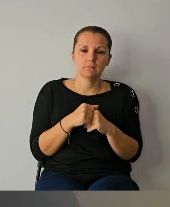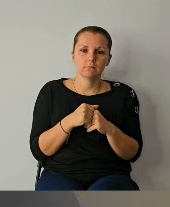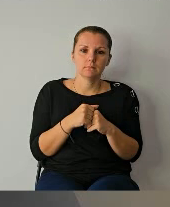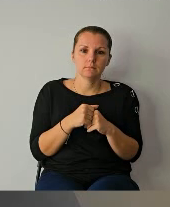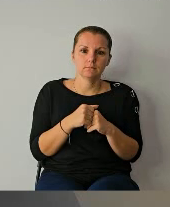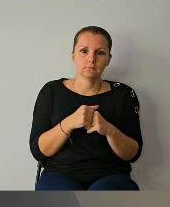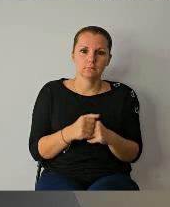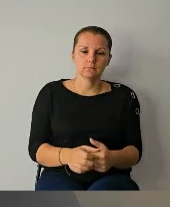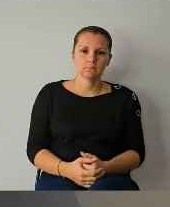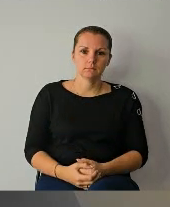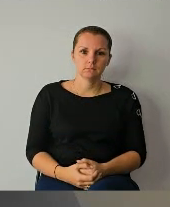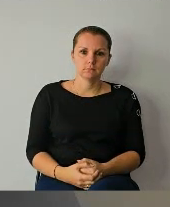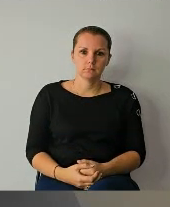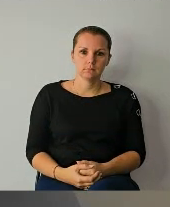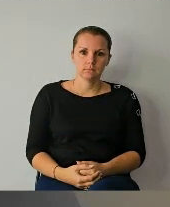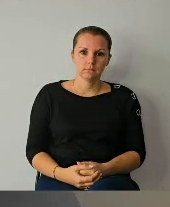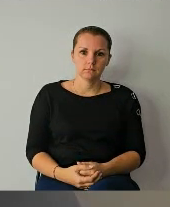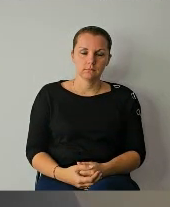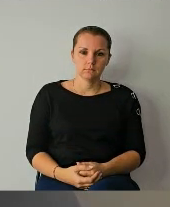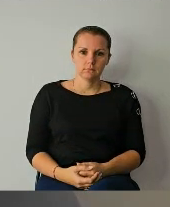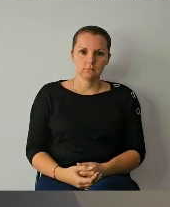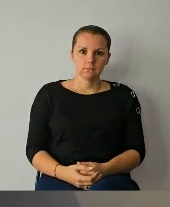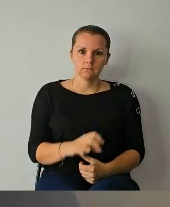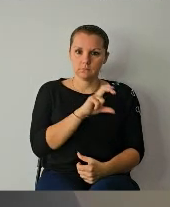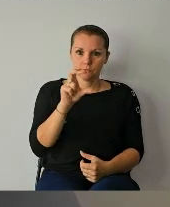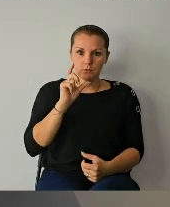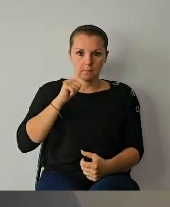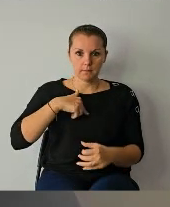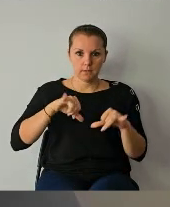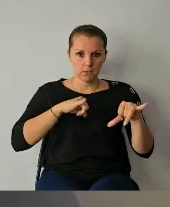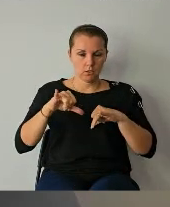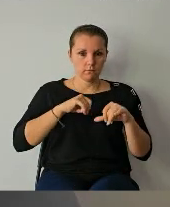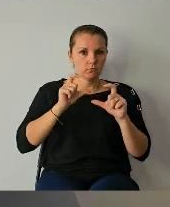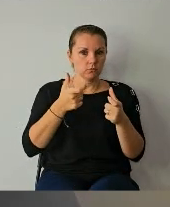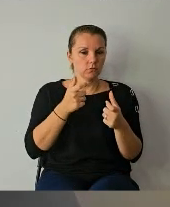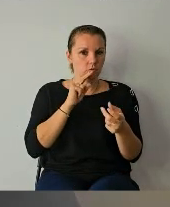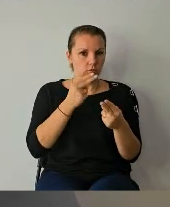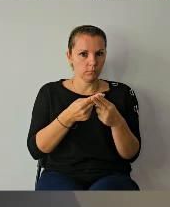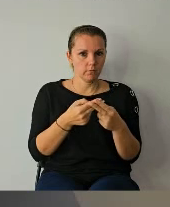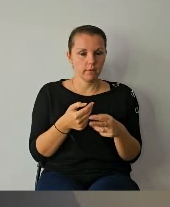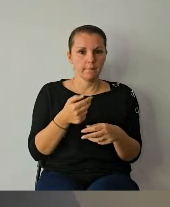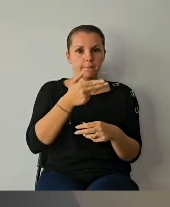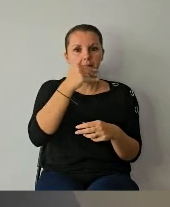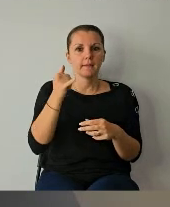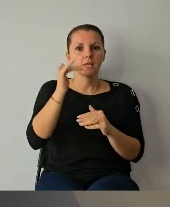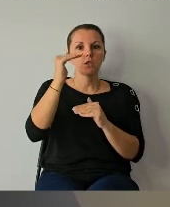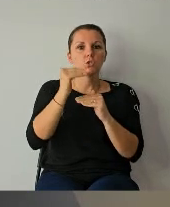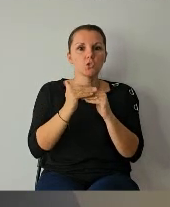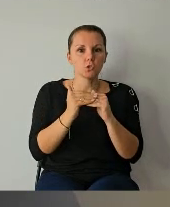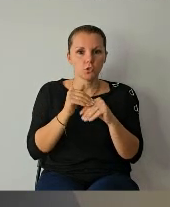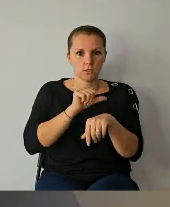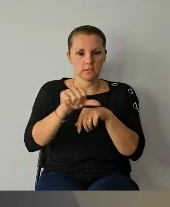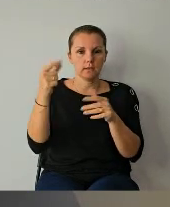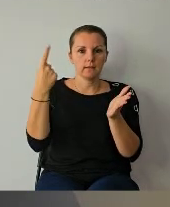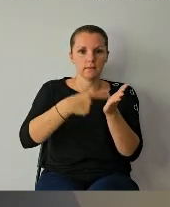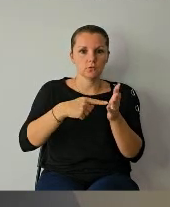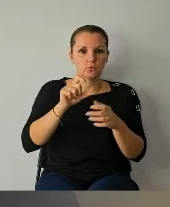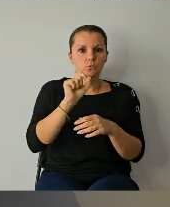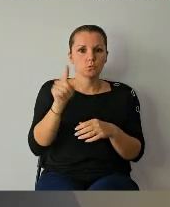wspomniała? Czy coś tutaj pani kierownik się ten... Najniższa to jest 1000 zł z tego co